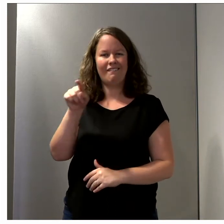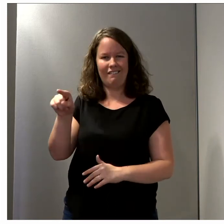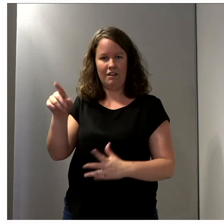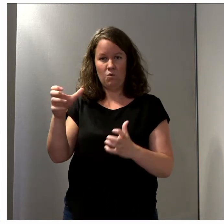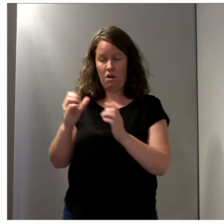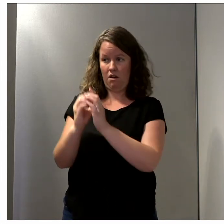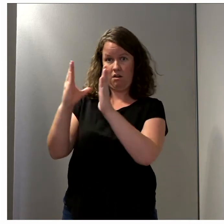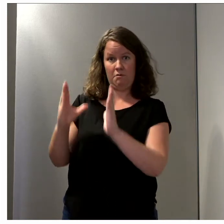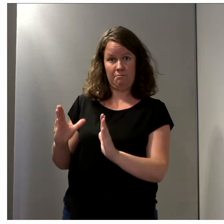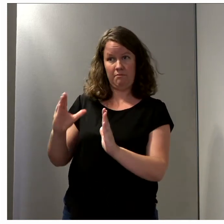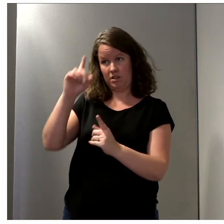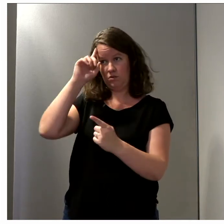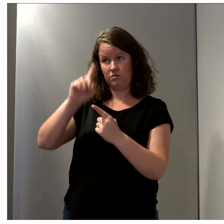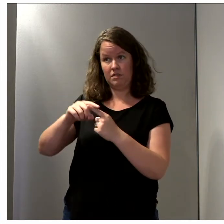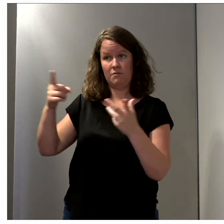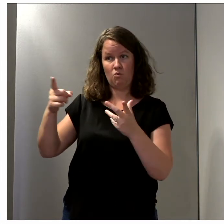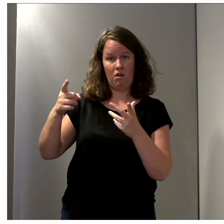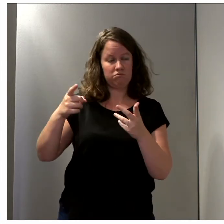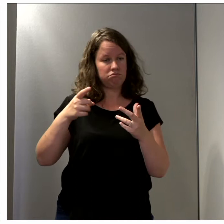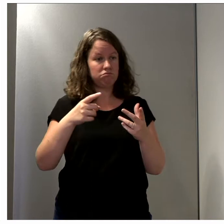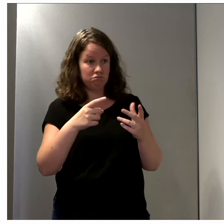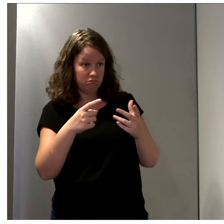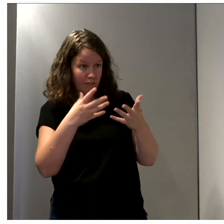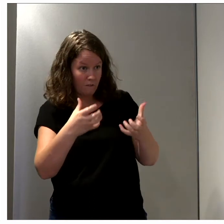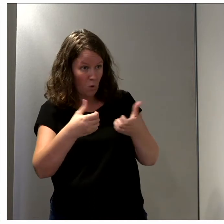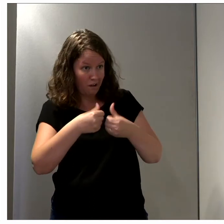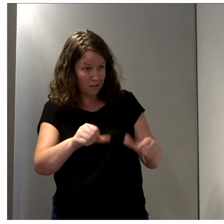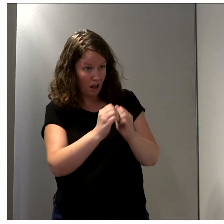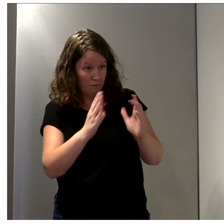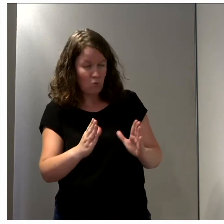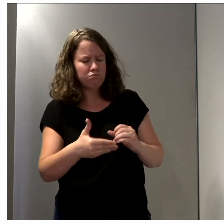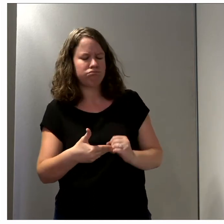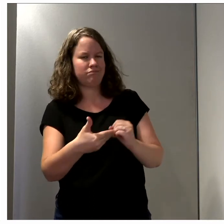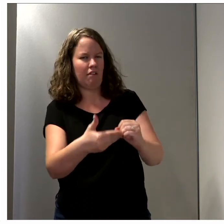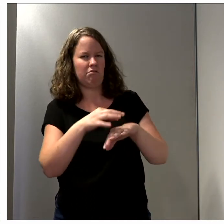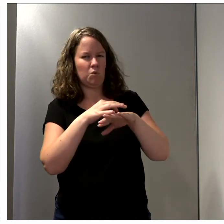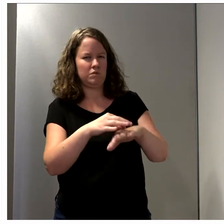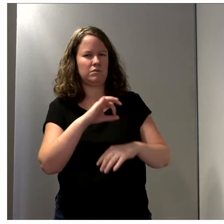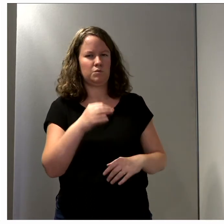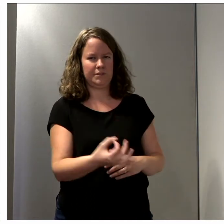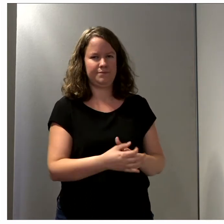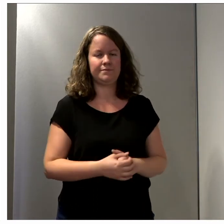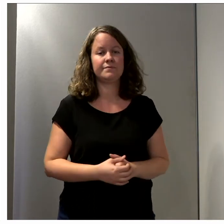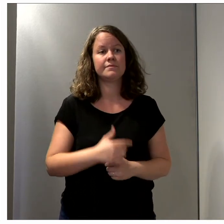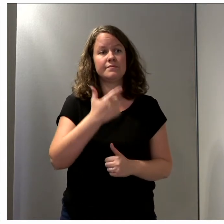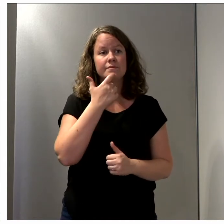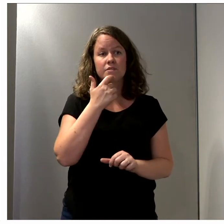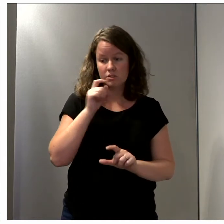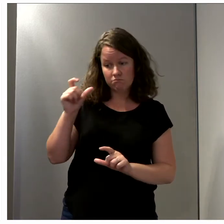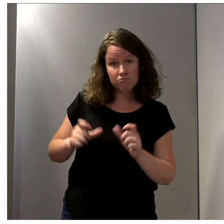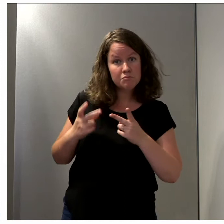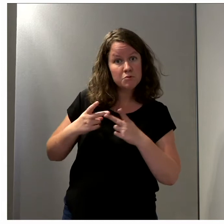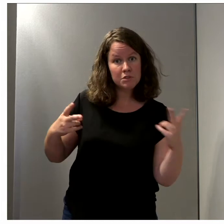domicile. C'est un espace d'accueil et de loisirs qui peut donc un répit aussi pour les aidants et de partage avec la mixité des